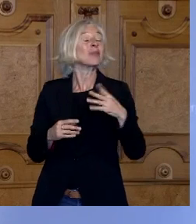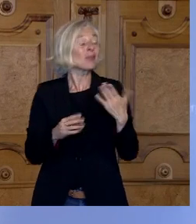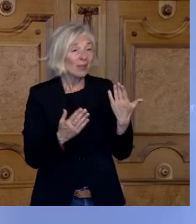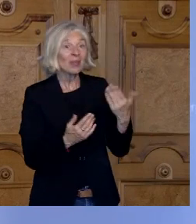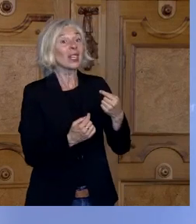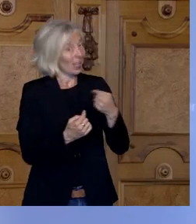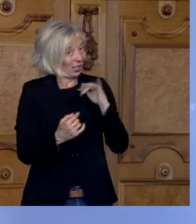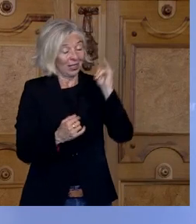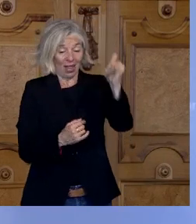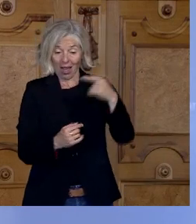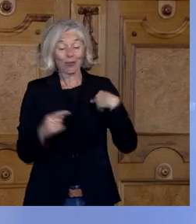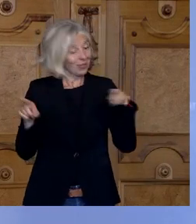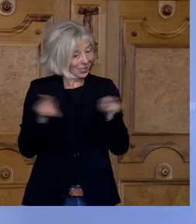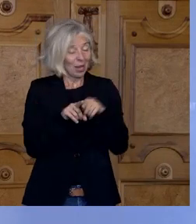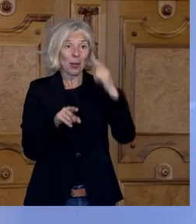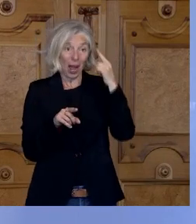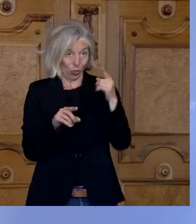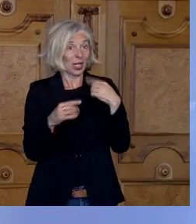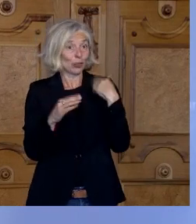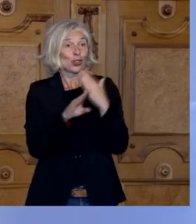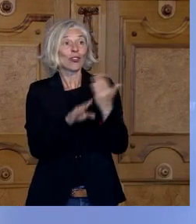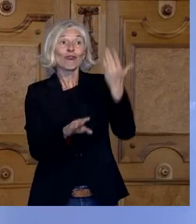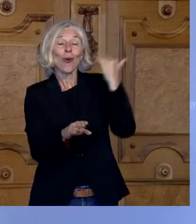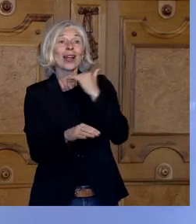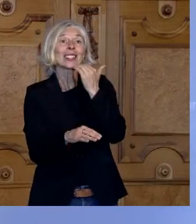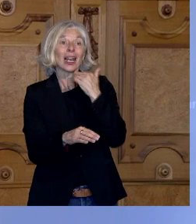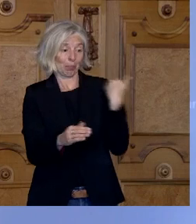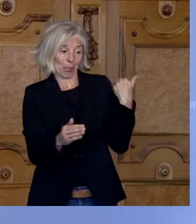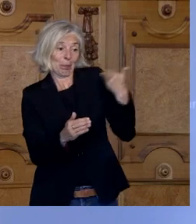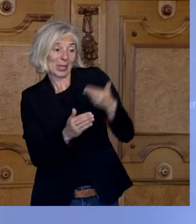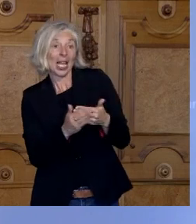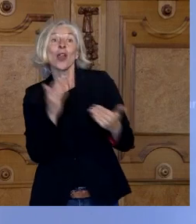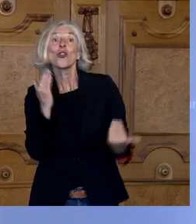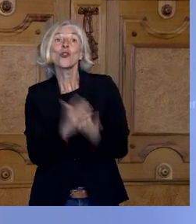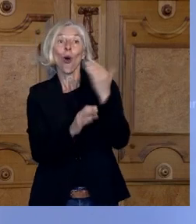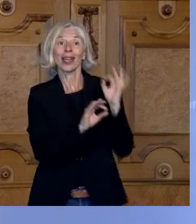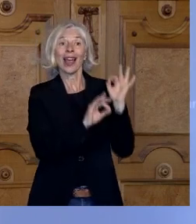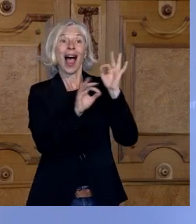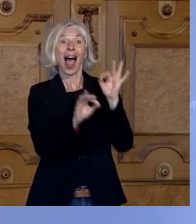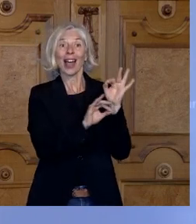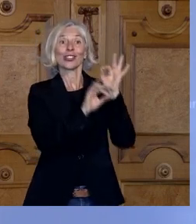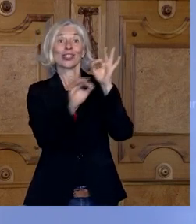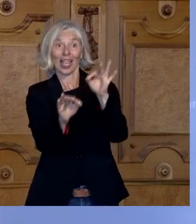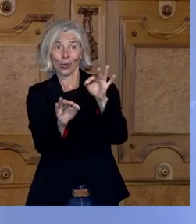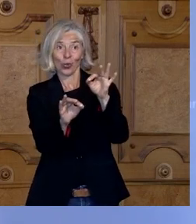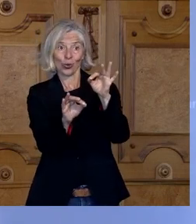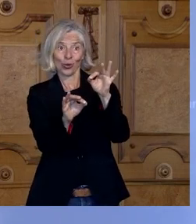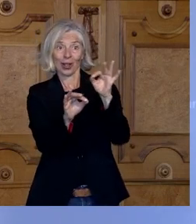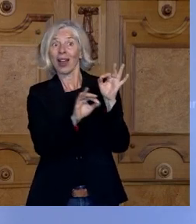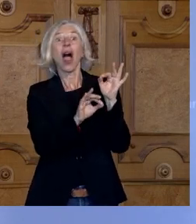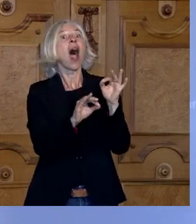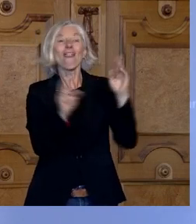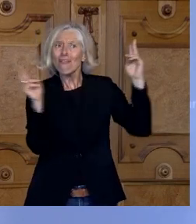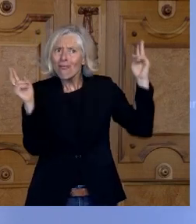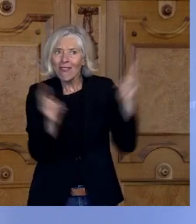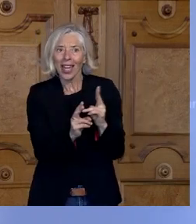wenigen Neuinfektionen, die wir in den letzten Tagen in Augsburg zu verzeichnen hatten, die sind Ihnen allen zu verdanken, indem Sie Abstand